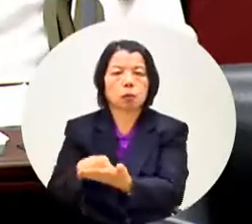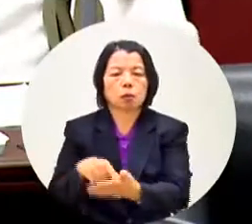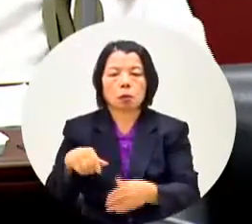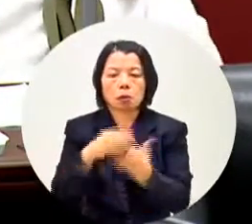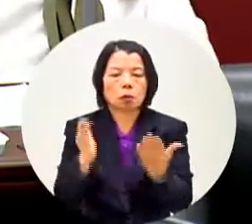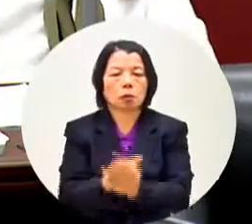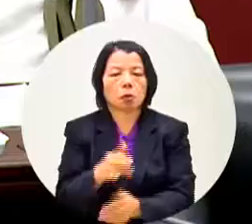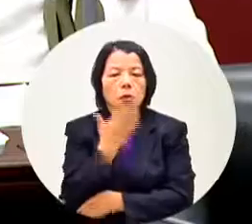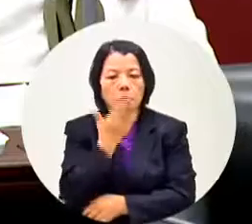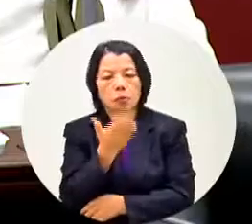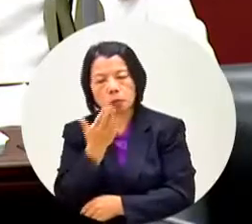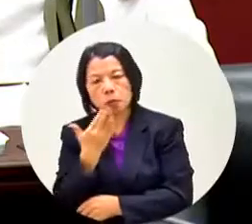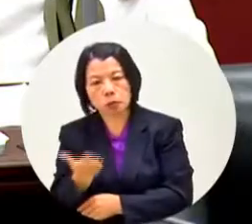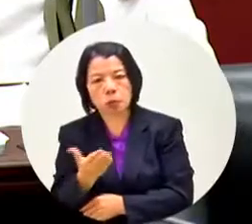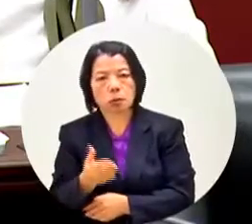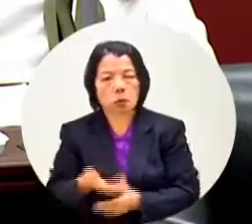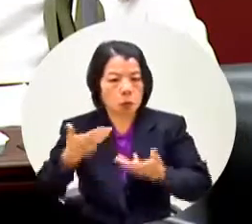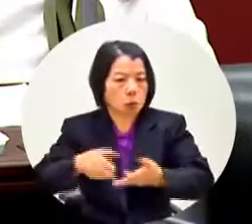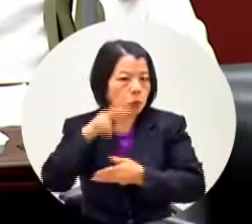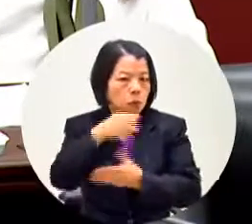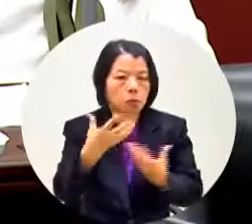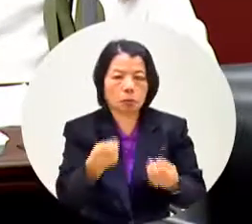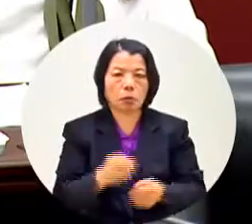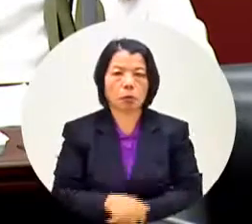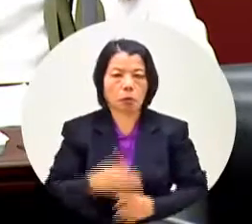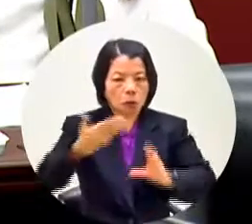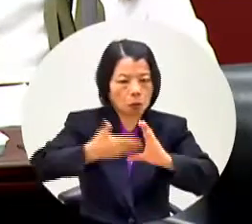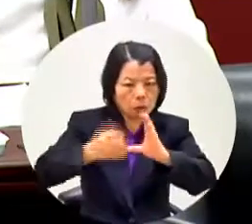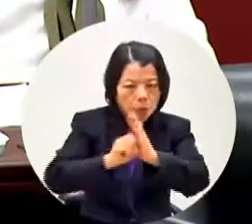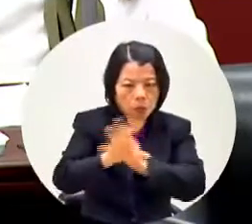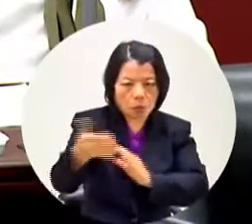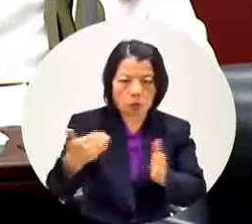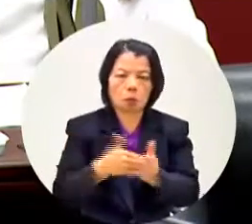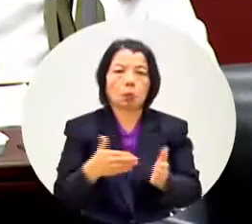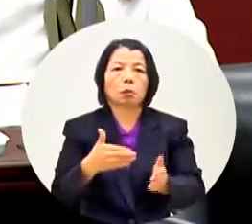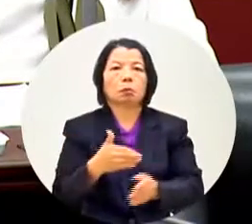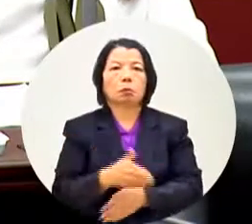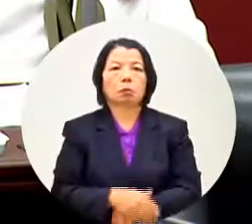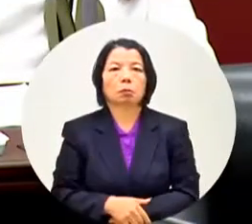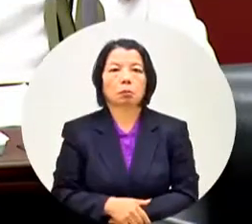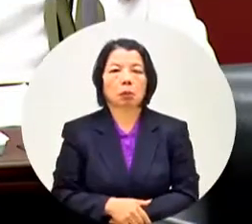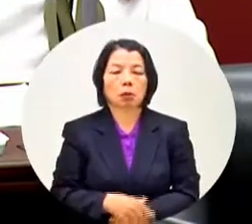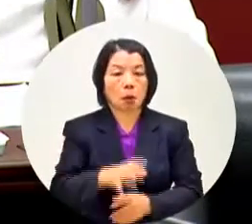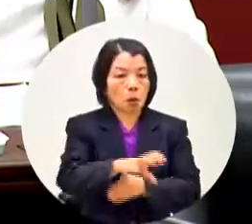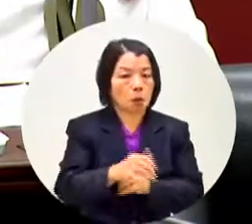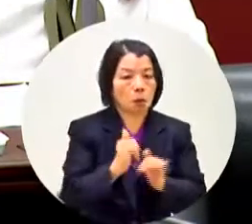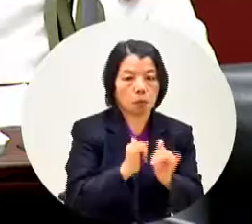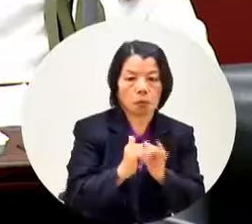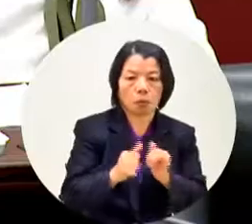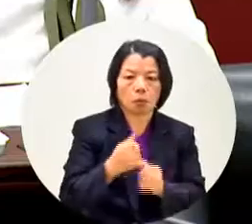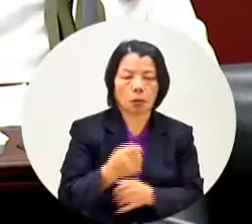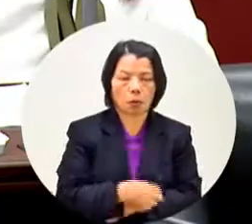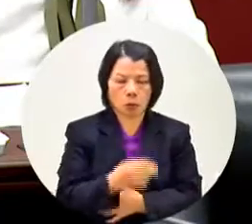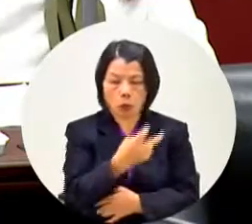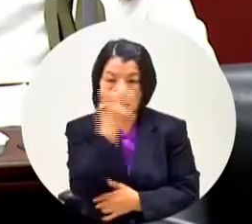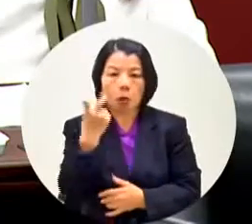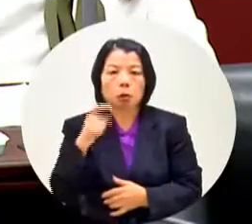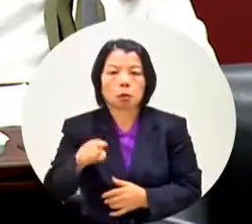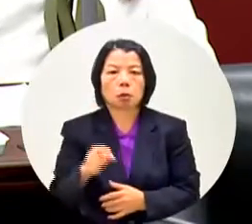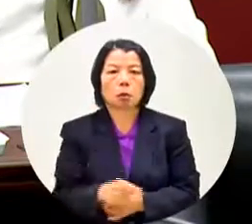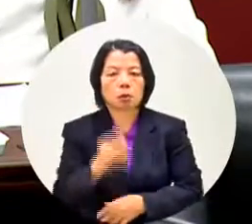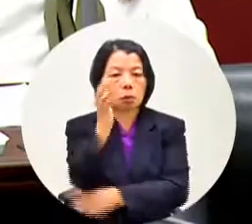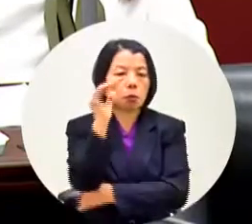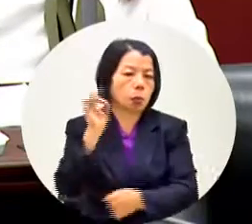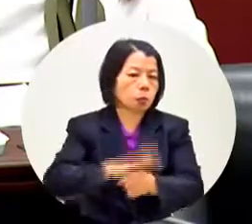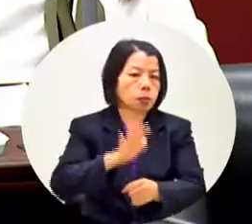市政府，他们向每一个单位，向任何一个议员或者是民意代表申诉，但是却往往得不到重视，一定要等电